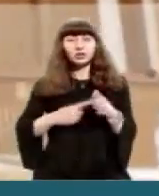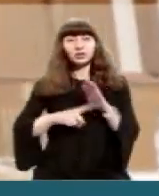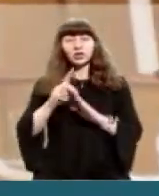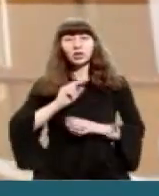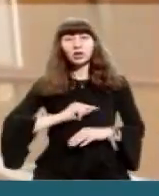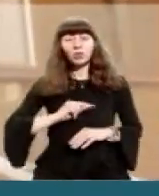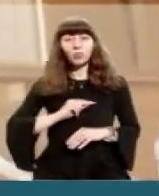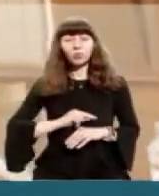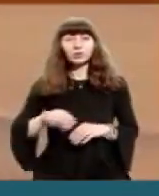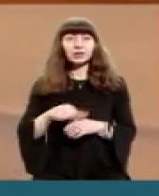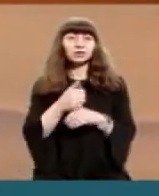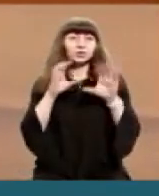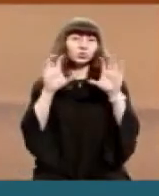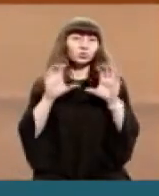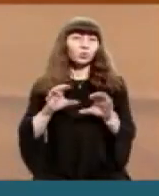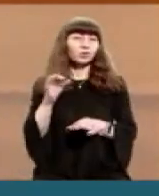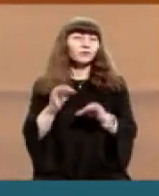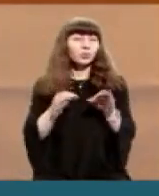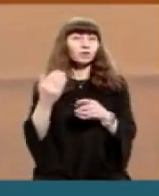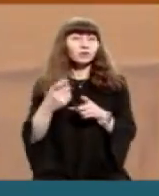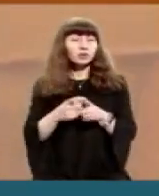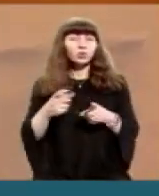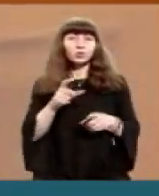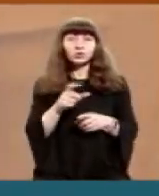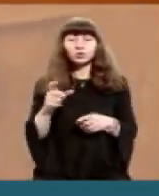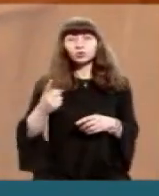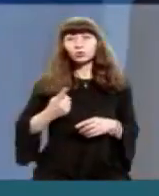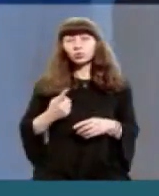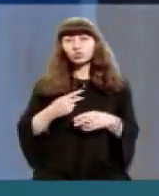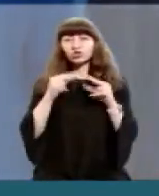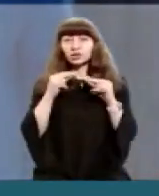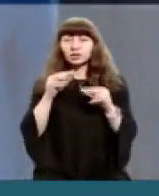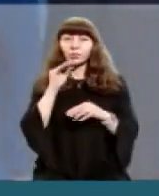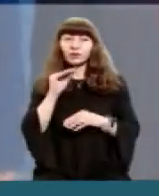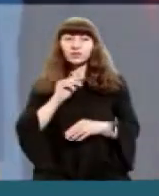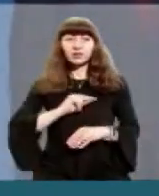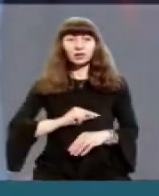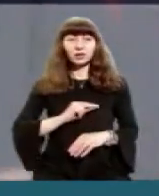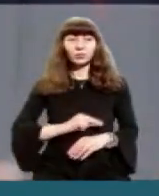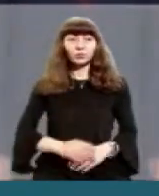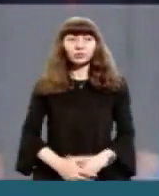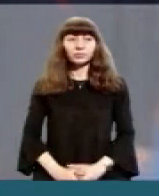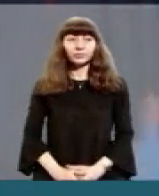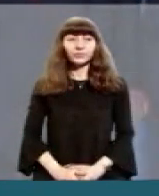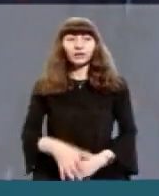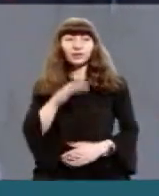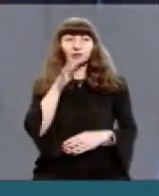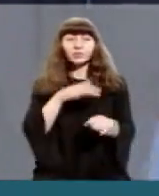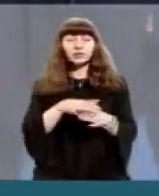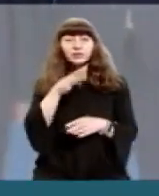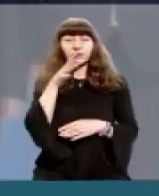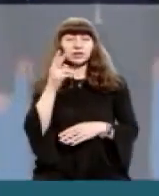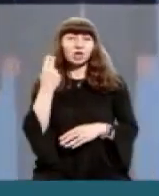деятельности Конституционного суда. По его словам, граждане ждут от судей честной и профессиональной работы, поэтому при исполнении